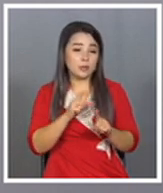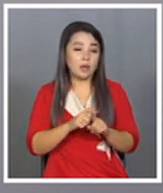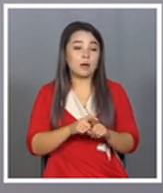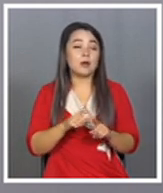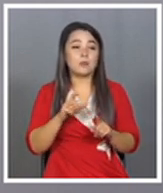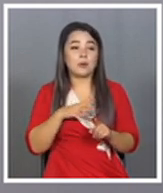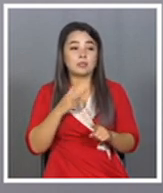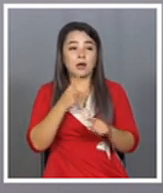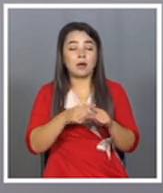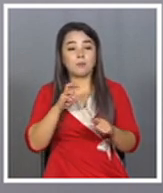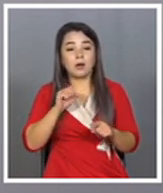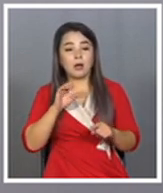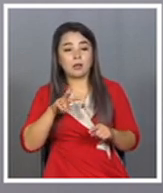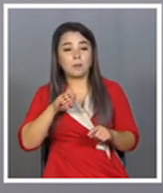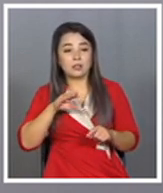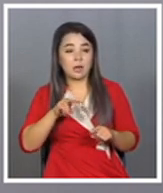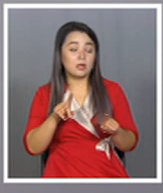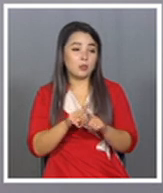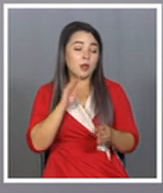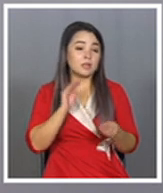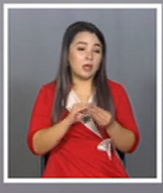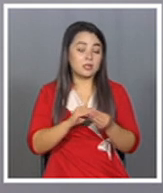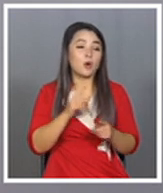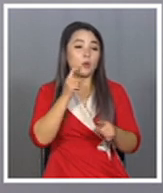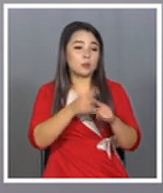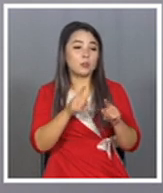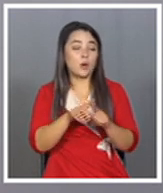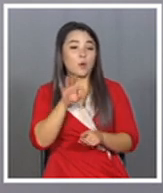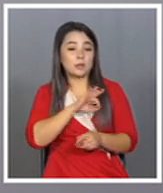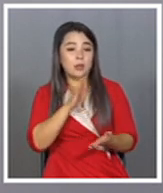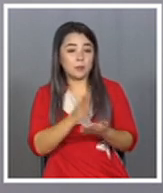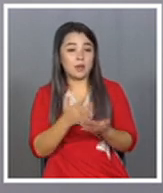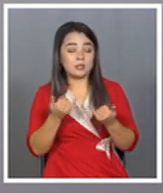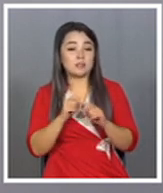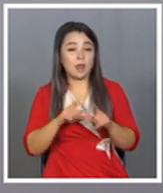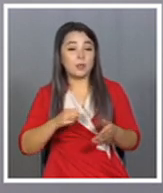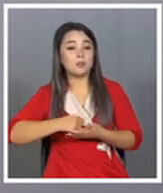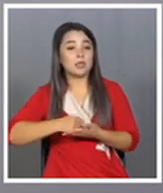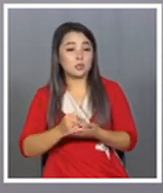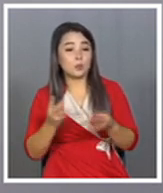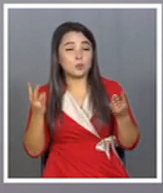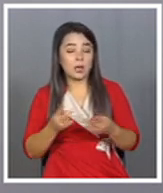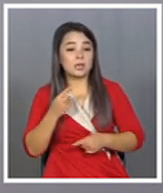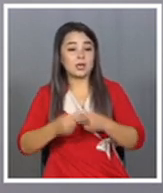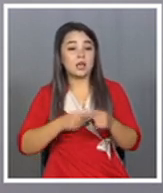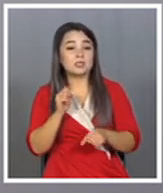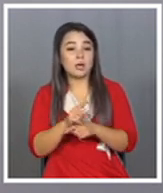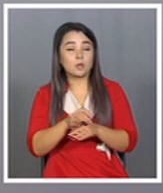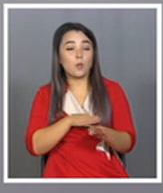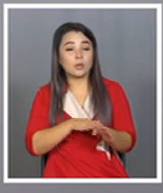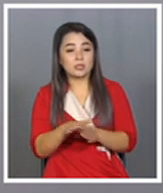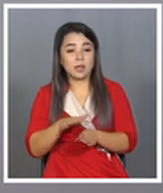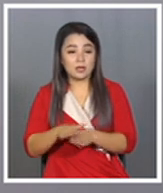мақал мәтелдер мен тұрақты тіркестерді де қолдандық. Енді сабағымызды бекіту үшін келесі тапсырманы